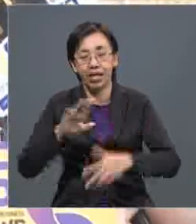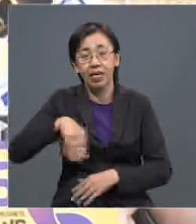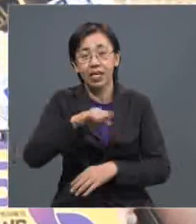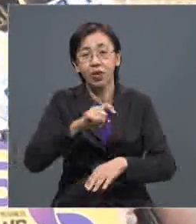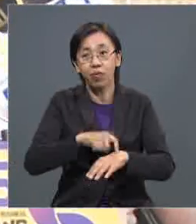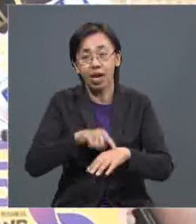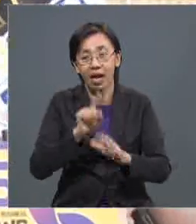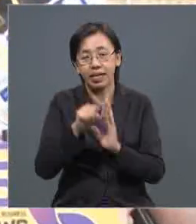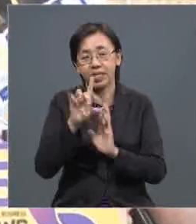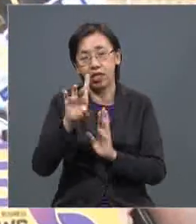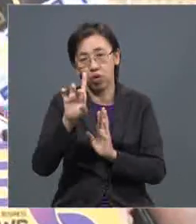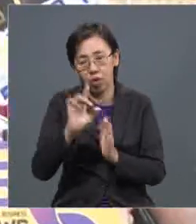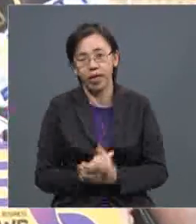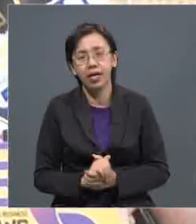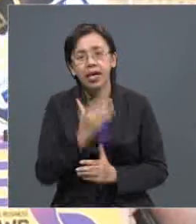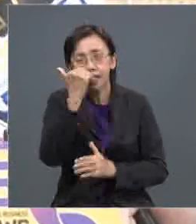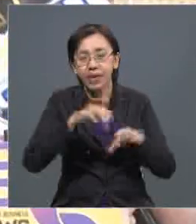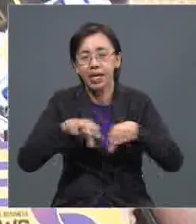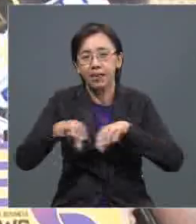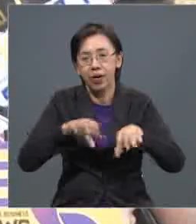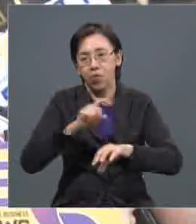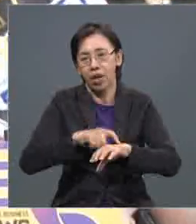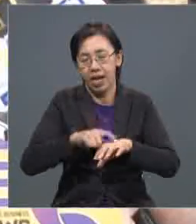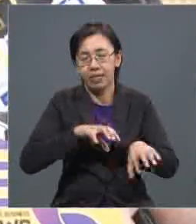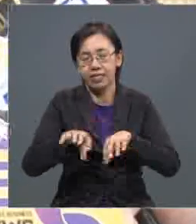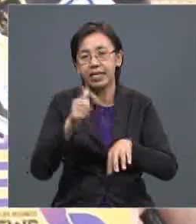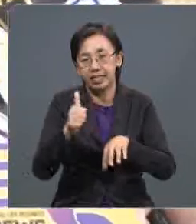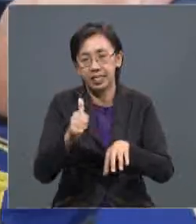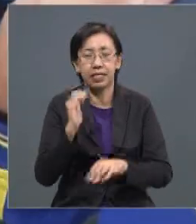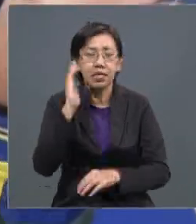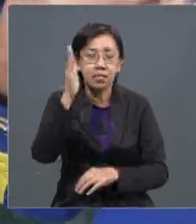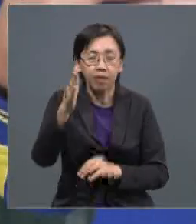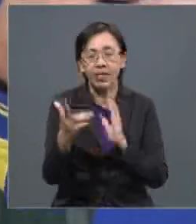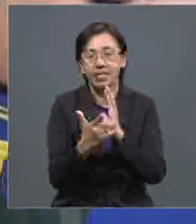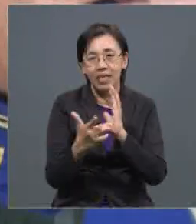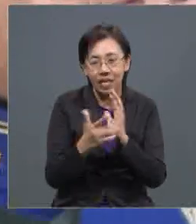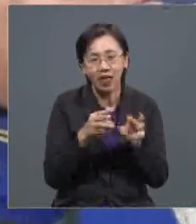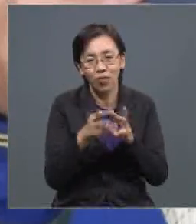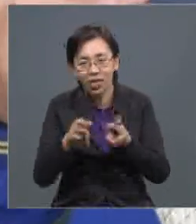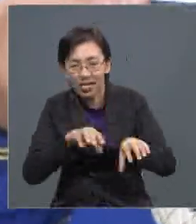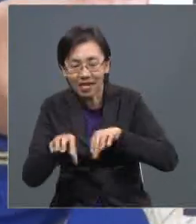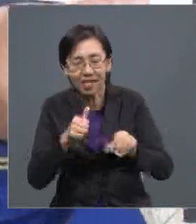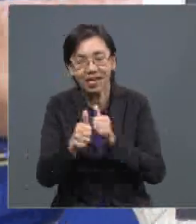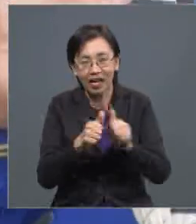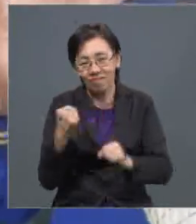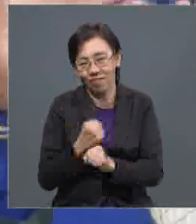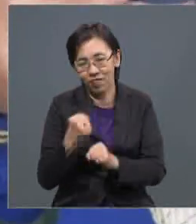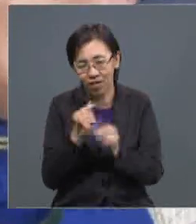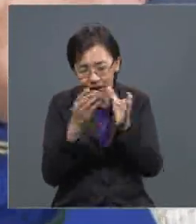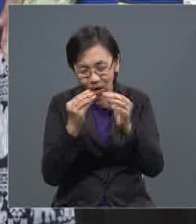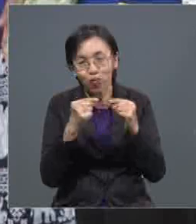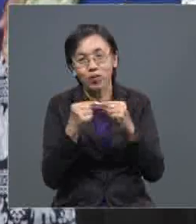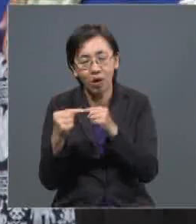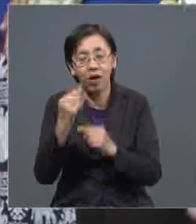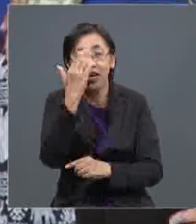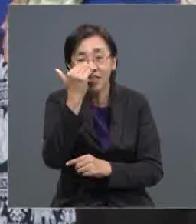แค่100นาทีเท่านั้นเพราะฉะนั้นต้องบริหารจัดการเวลาให้ดีจากนี้ก็จะนำเทคนิคที่ได้จากการแข่งขันครั้งนี้มาฝึกฝนเรียนรู้ต่อไปเพราะ